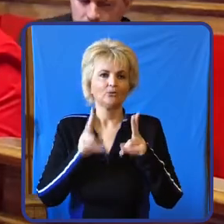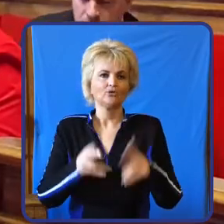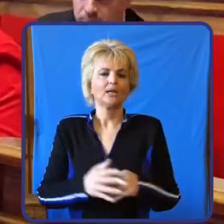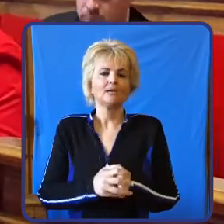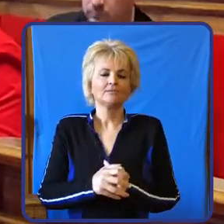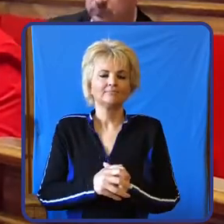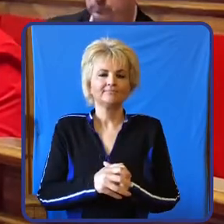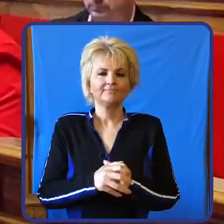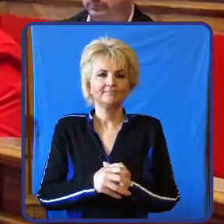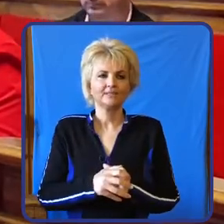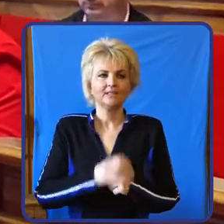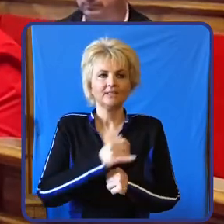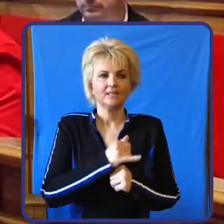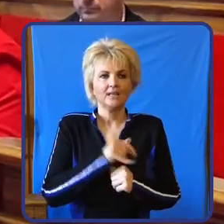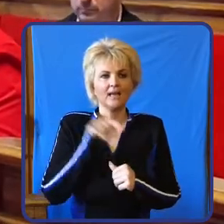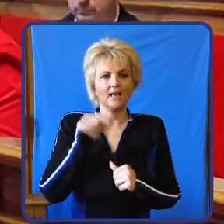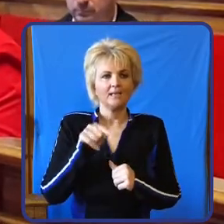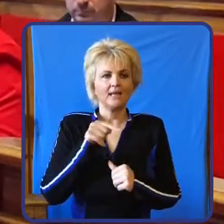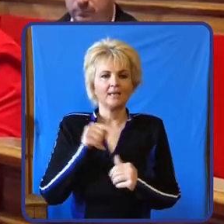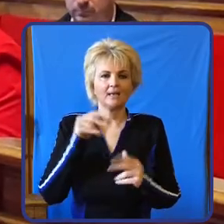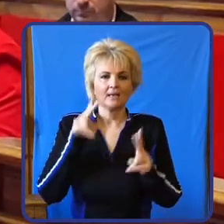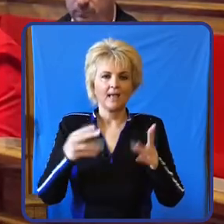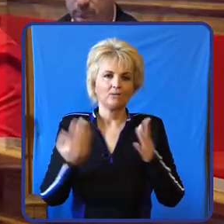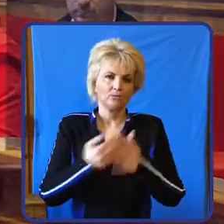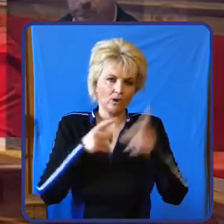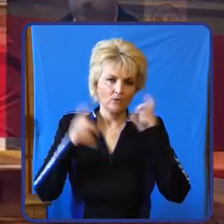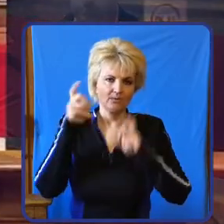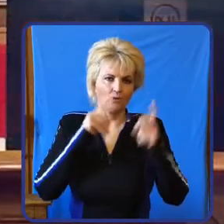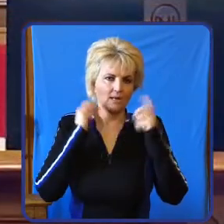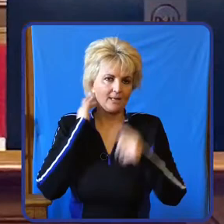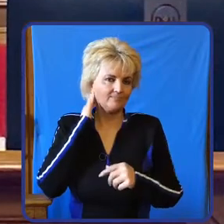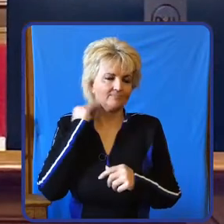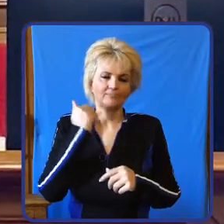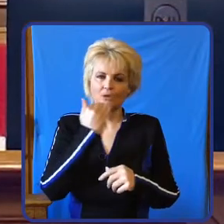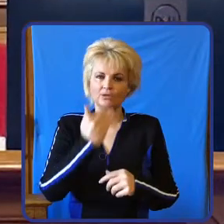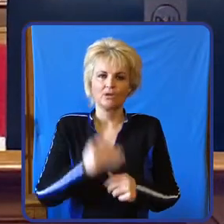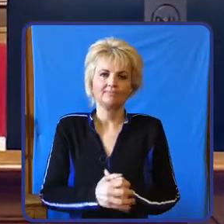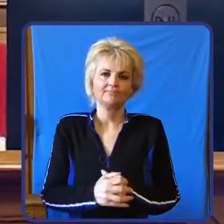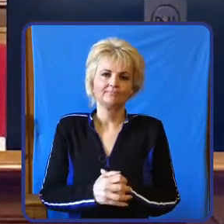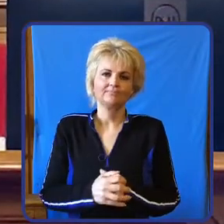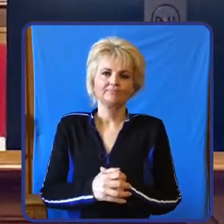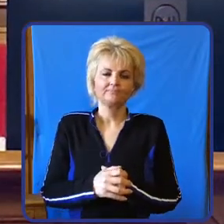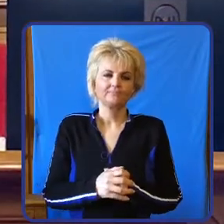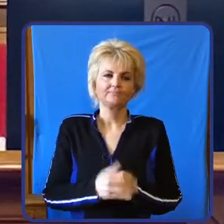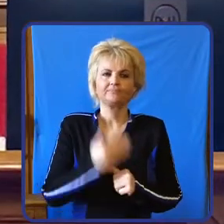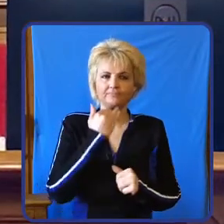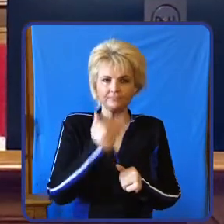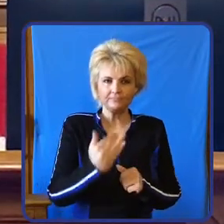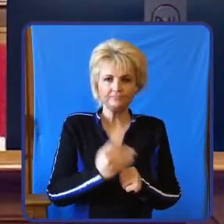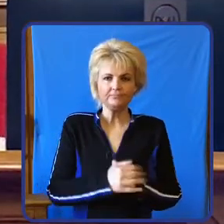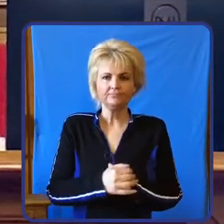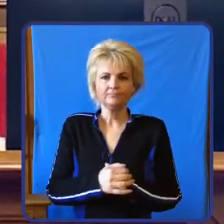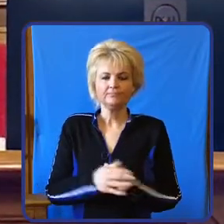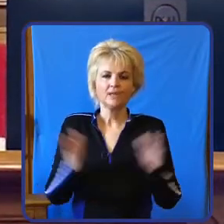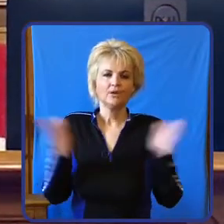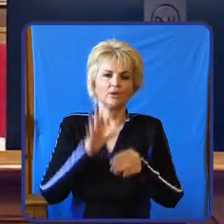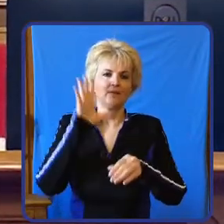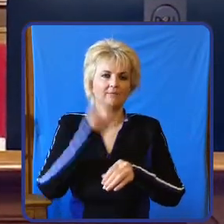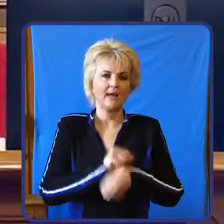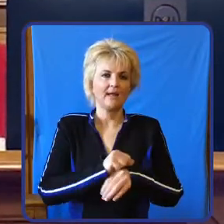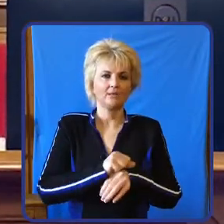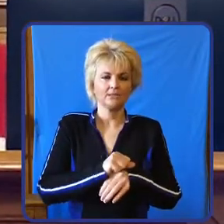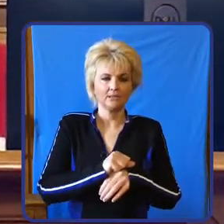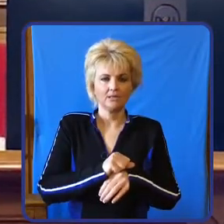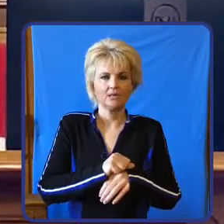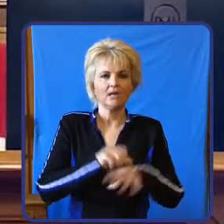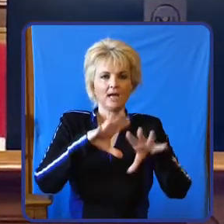és mindenképpen ennek az átgondolását kérem. Köszönöm szépen. Nagyon szépen köszönöm a hozzászólást. Rövid reakció, egyetértek